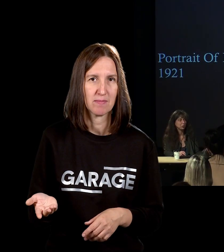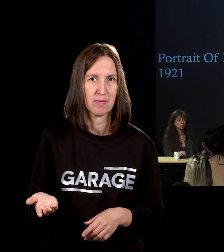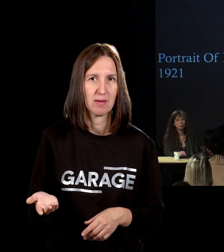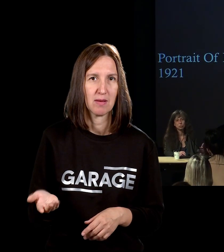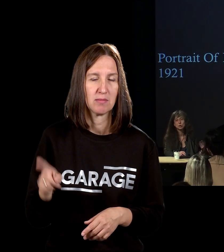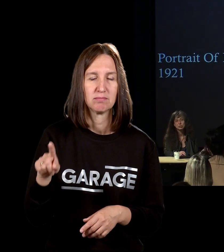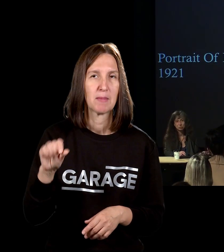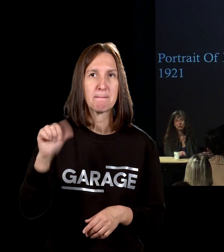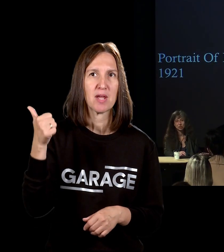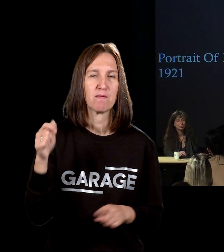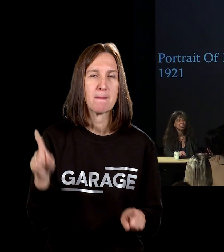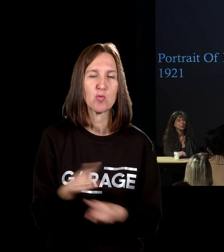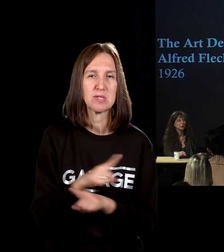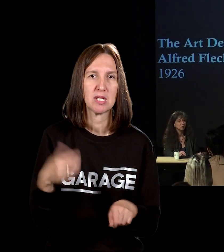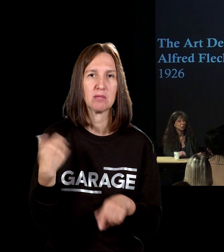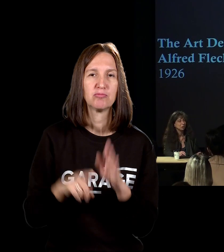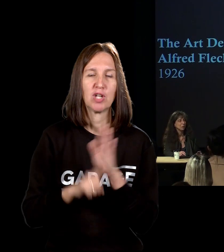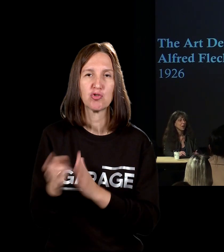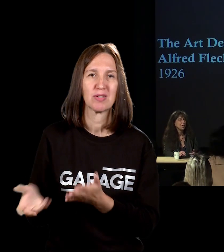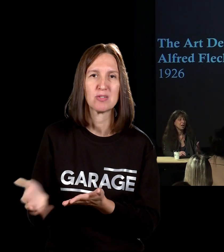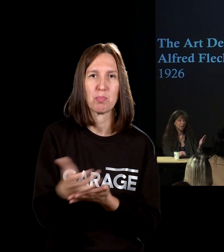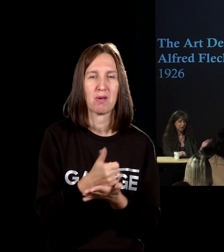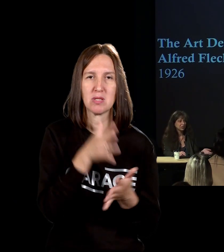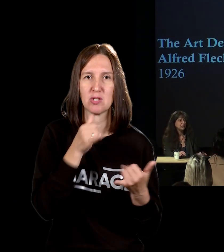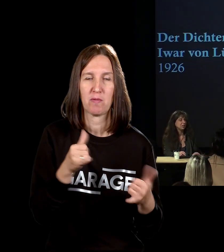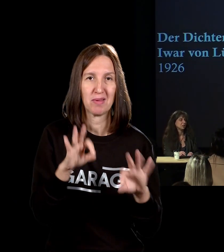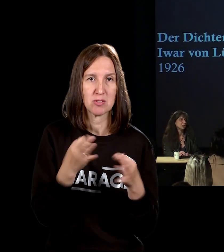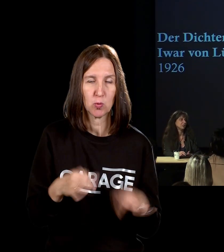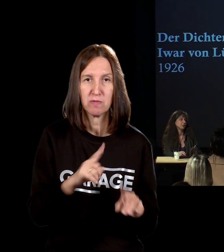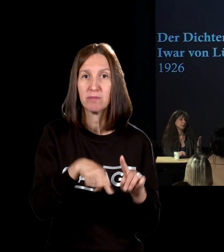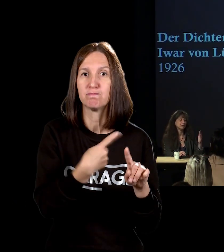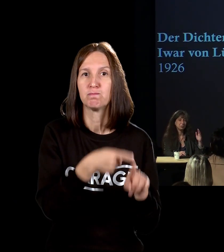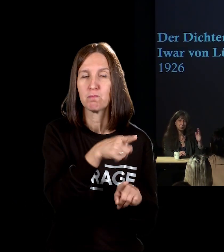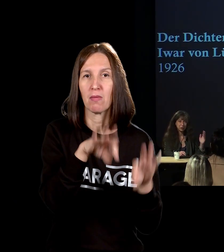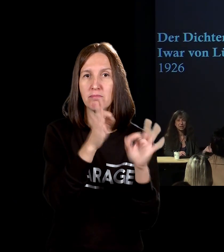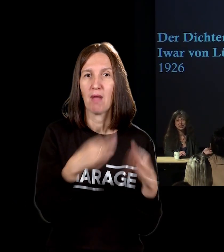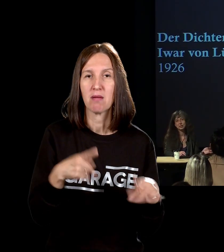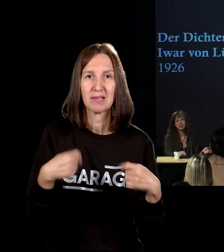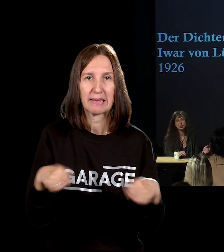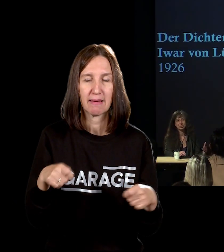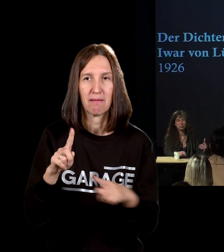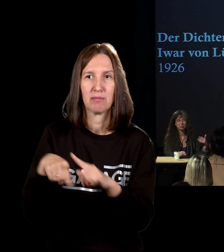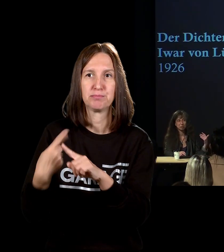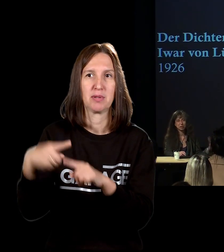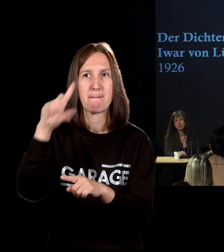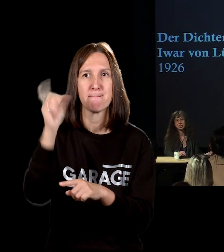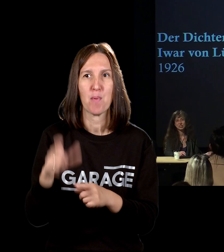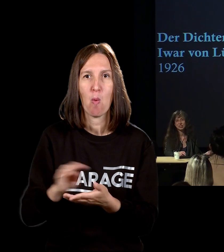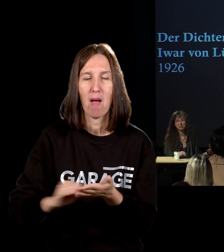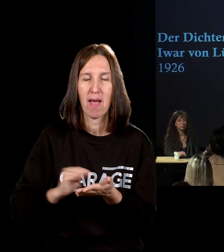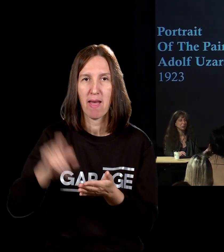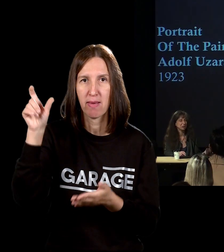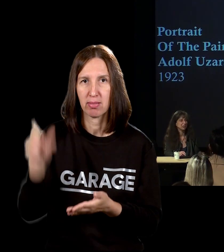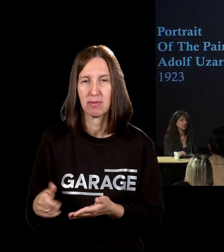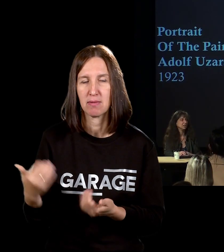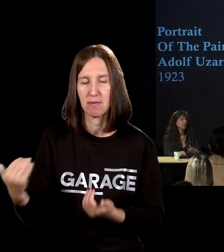Одного из первых музеев, собиравших современное искусство, арт-дилер, поэт из